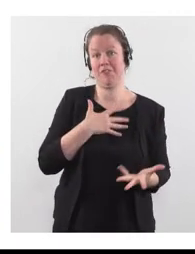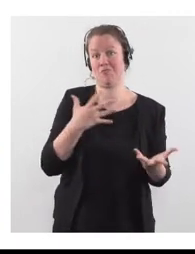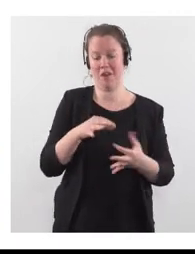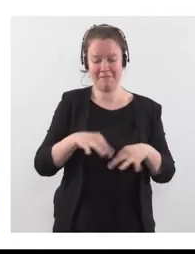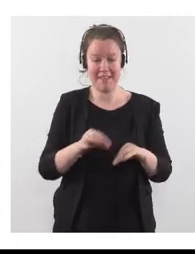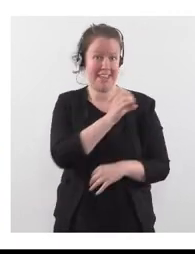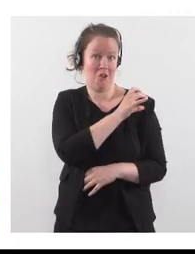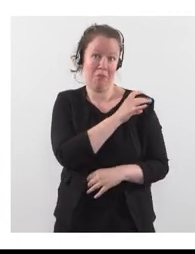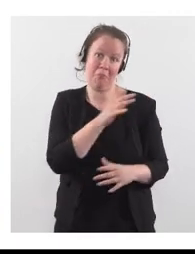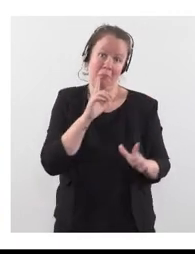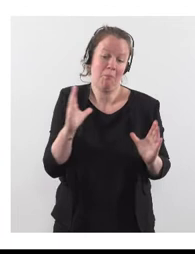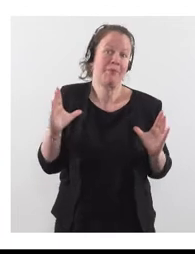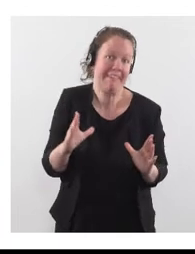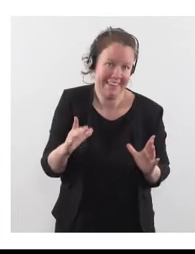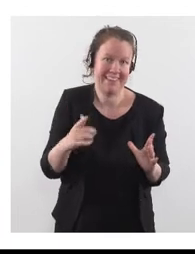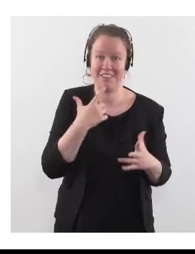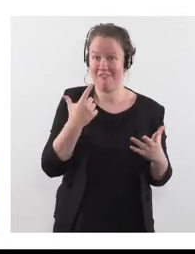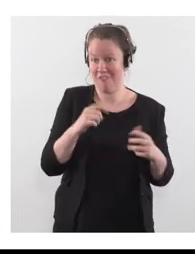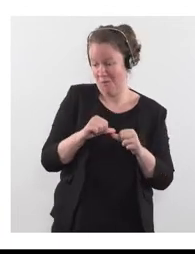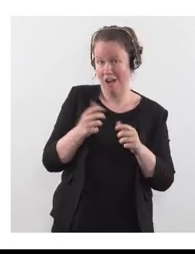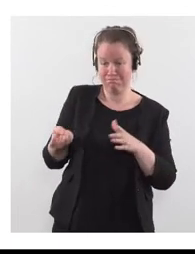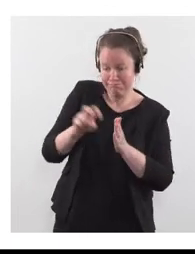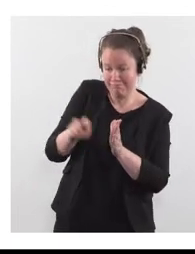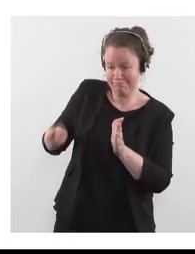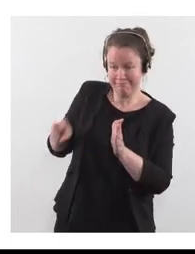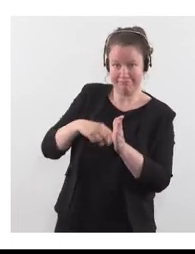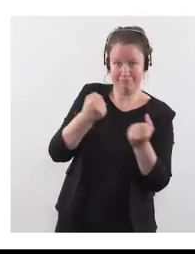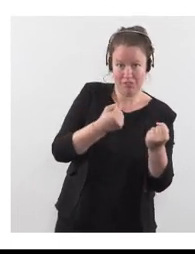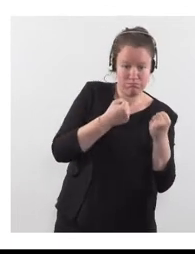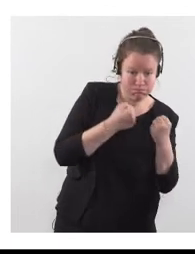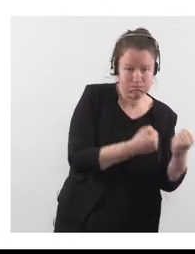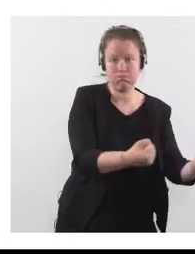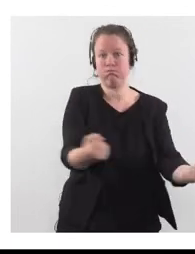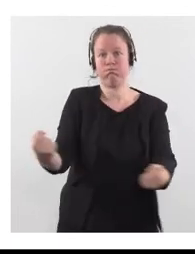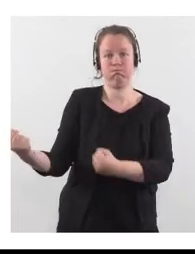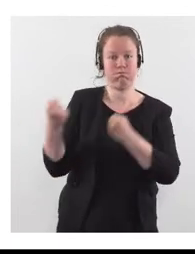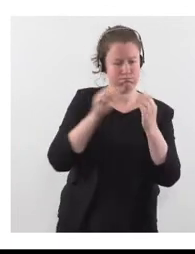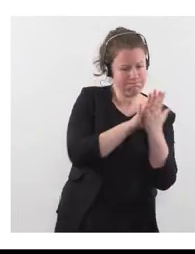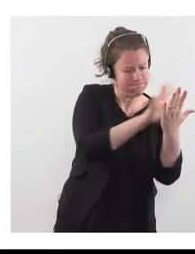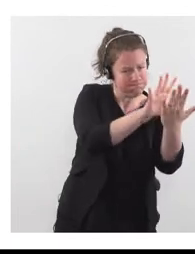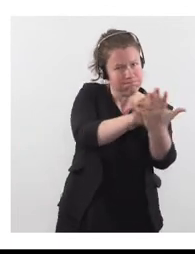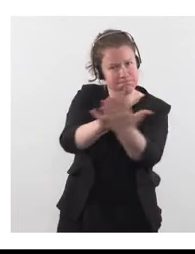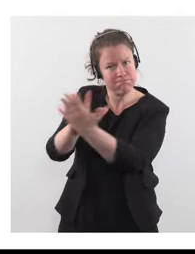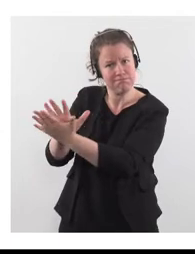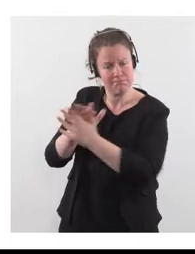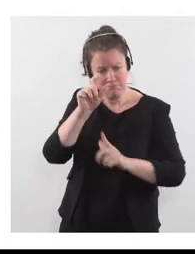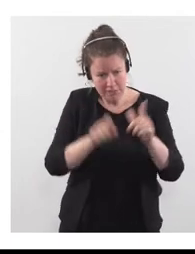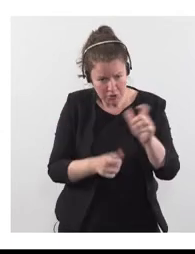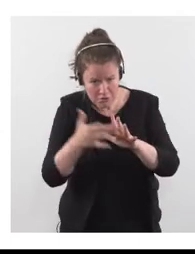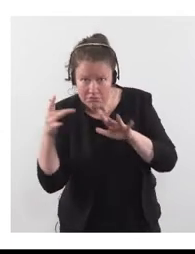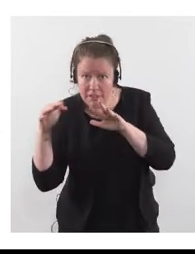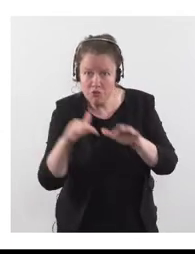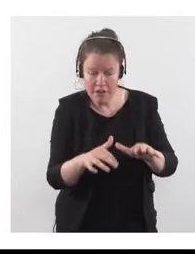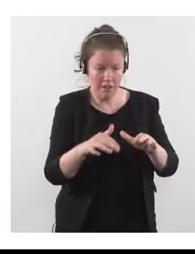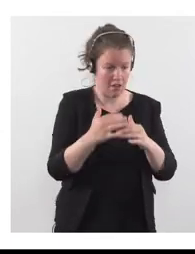avons pris une voiture, nous avons traversé le pays, parlé à des demandeurs d'asile pour comprendre quel était le problème, ce qui se passait, quelle était l'étendue